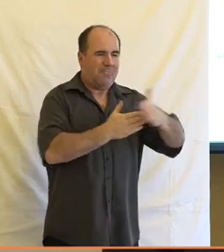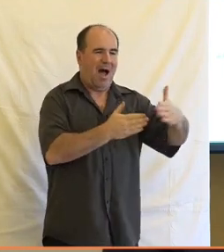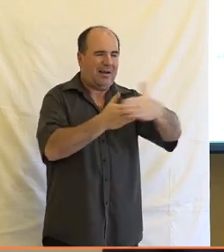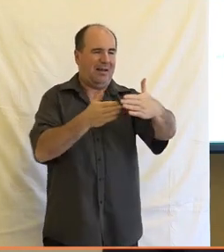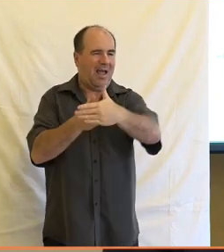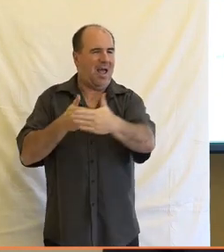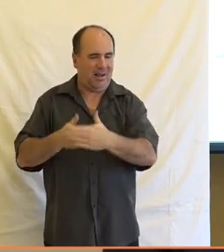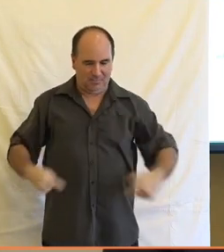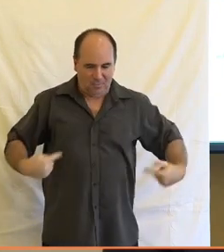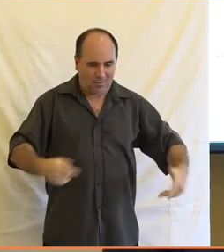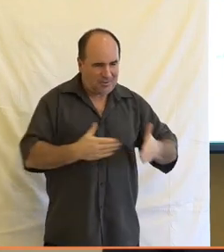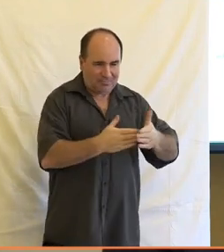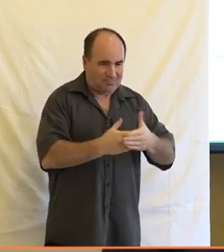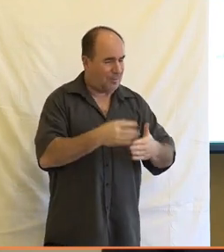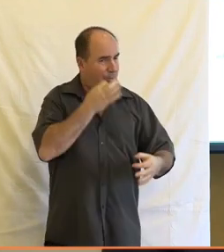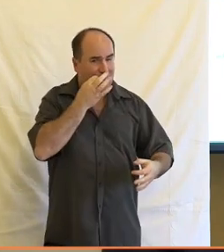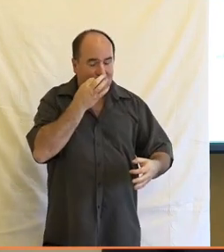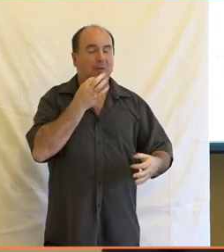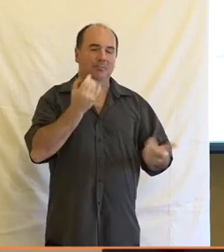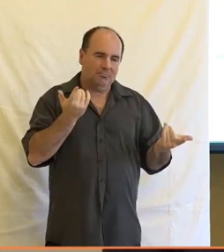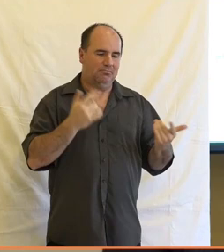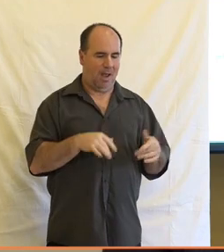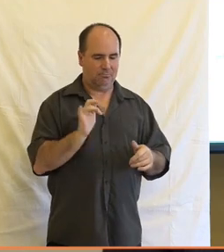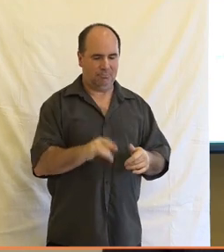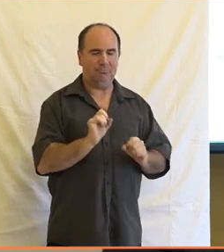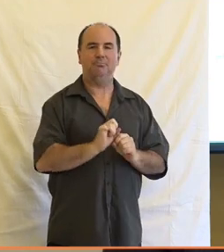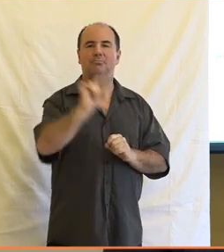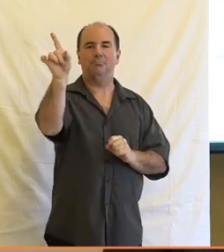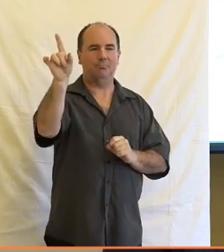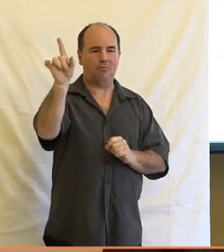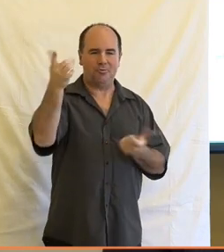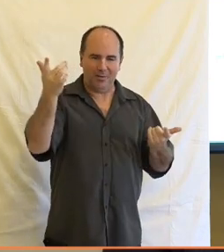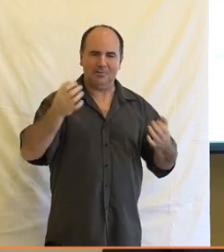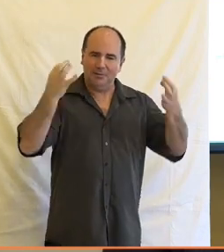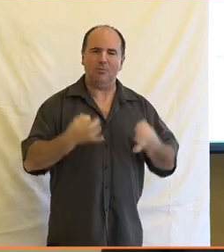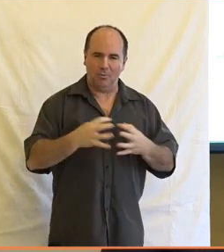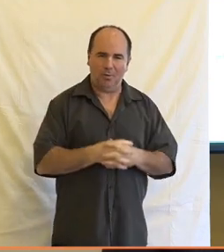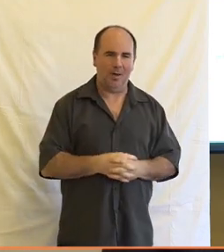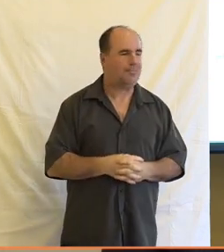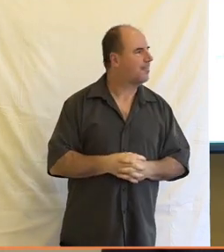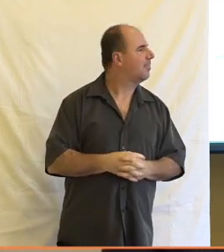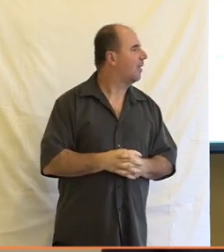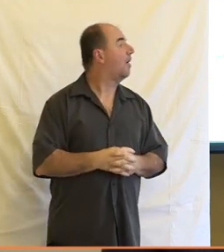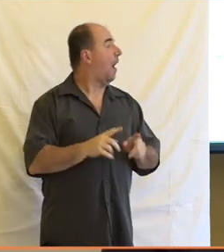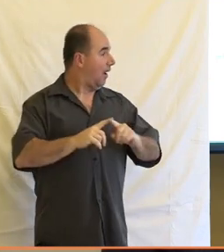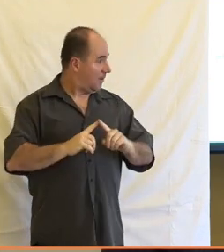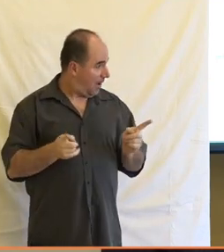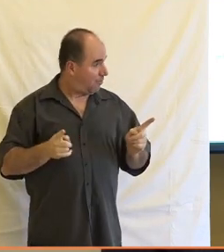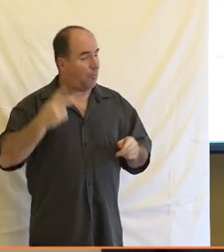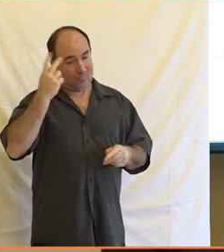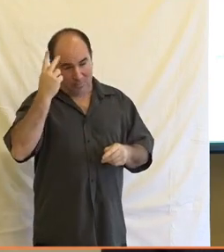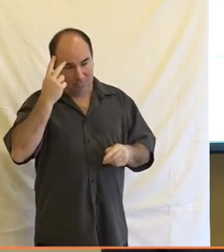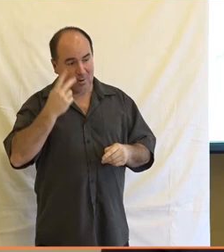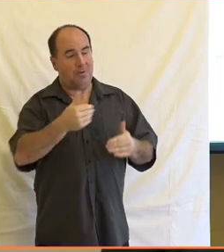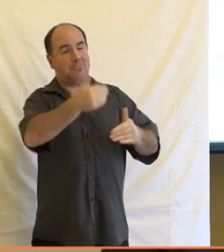odbavit velmi jednoduše někde v přízemí nebo dokonce třeba před domem, předá dokumenty a jde pryč.